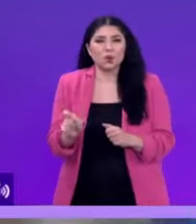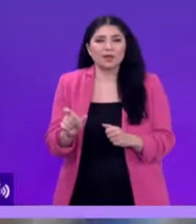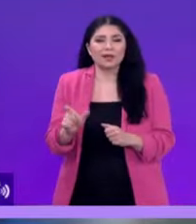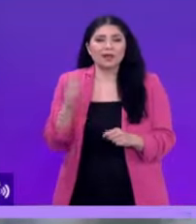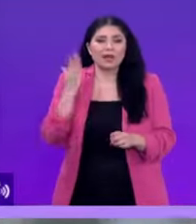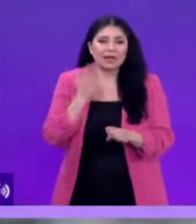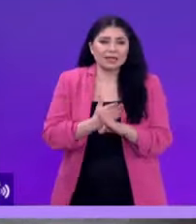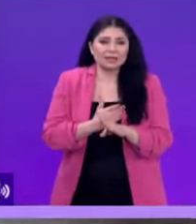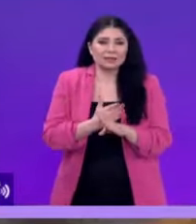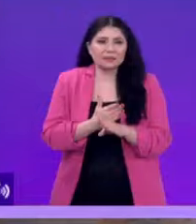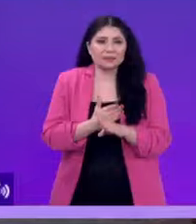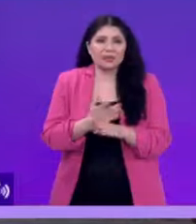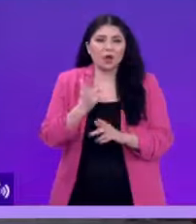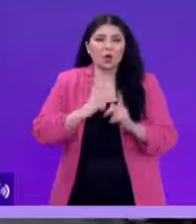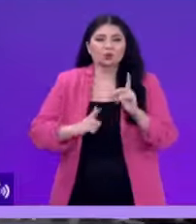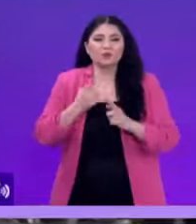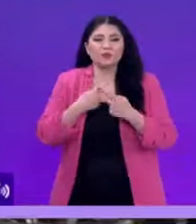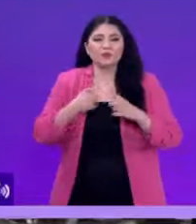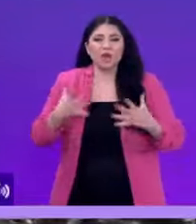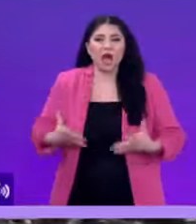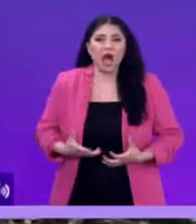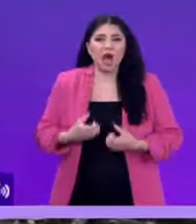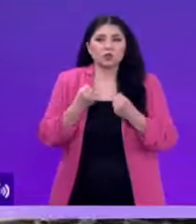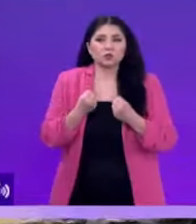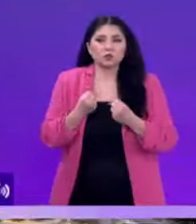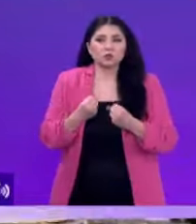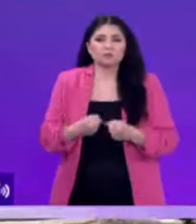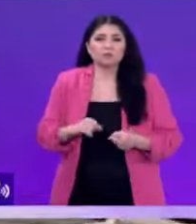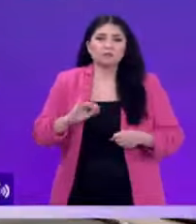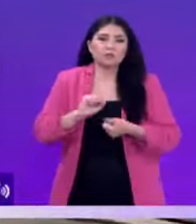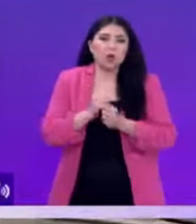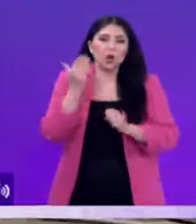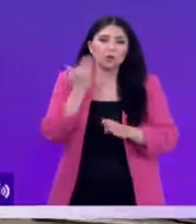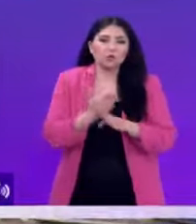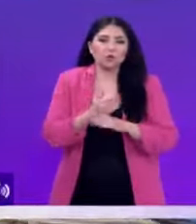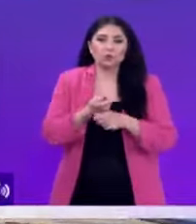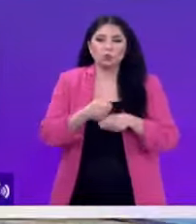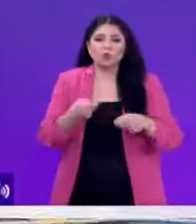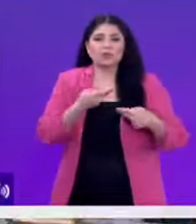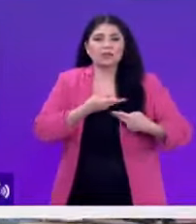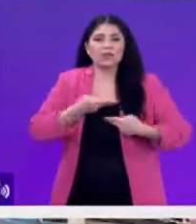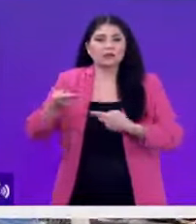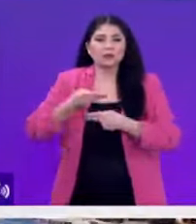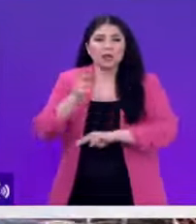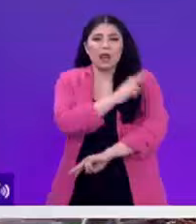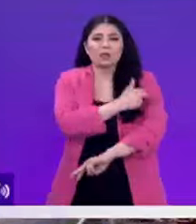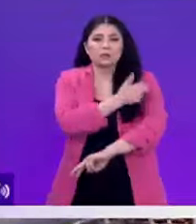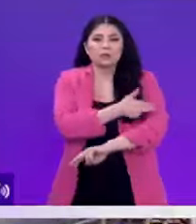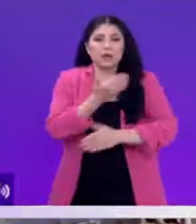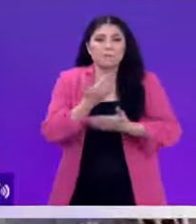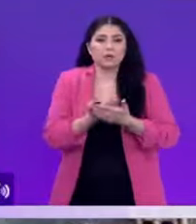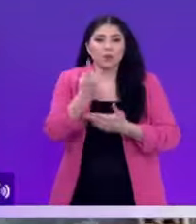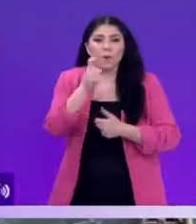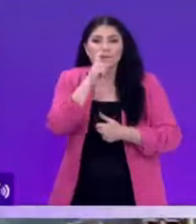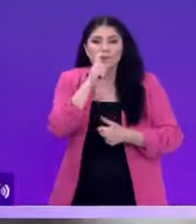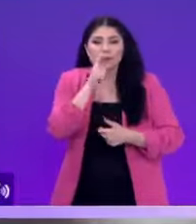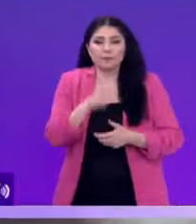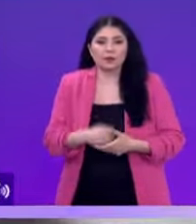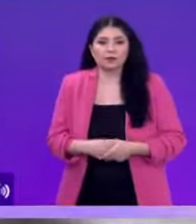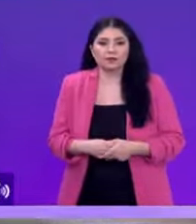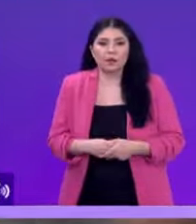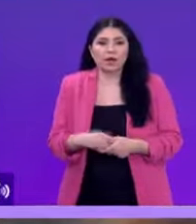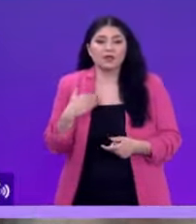rănite care au suferit diferite arsuri sau traumatisme. Toate au fost transportate la spital. Pentru un bărbat a